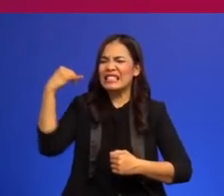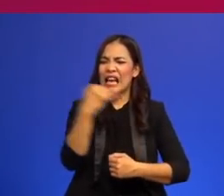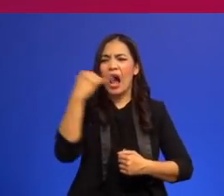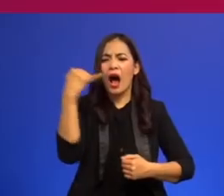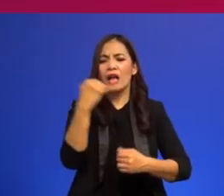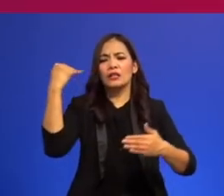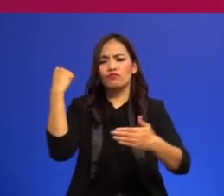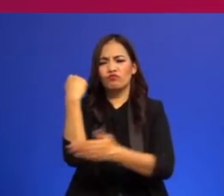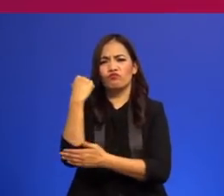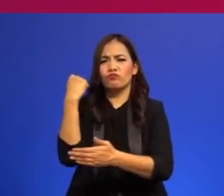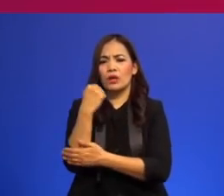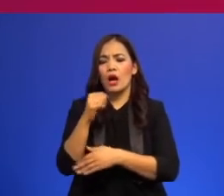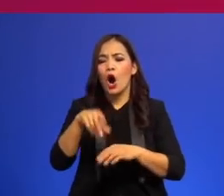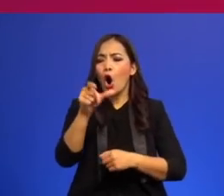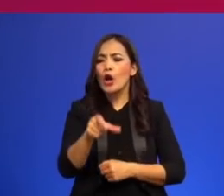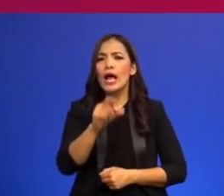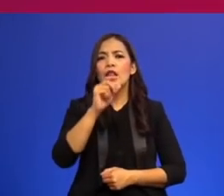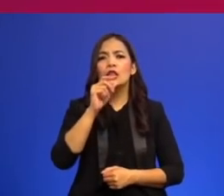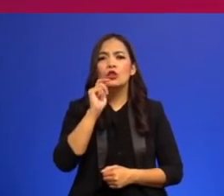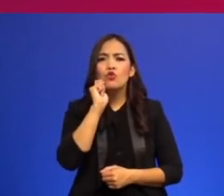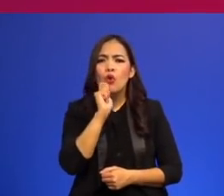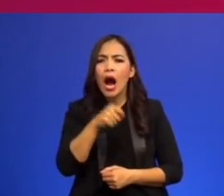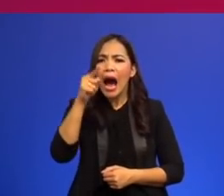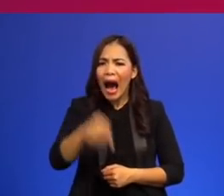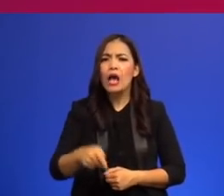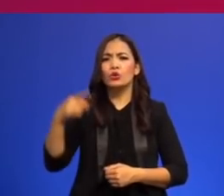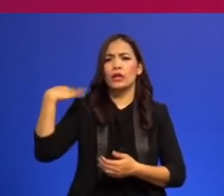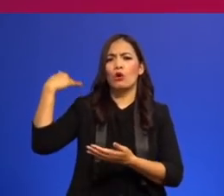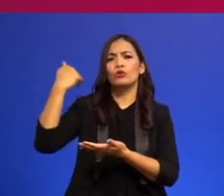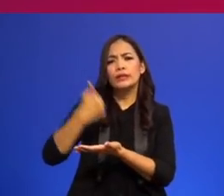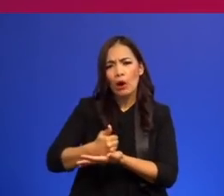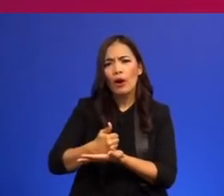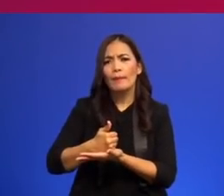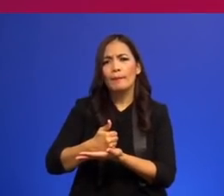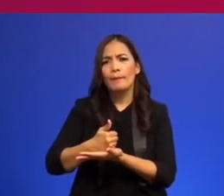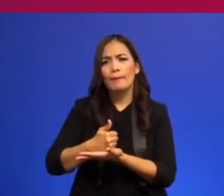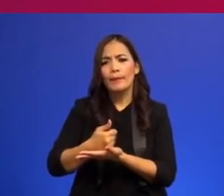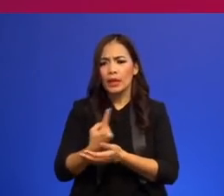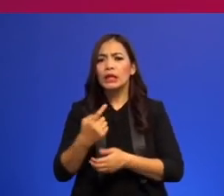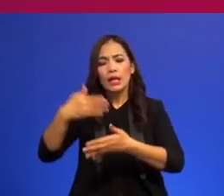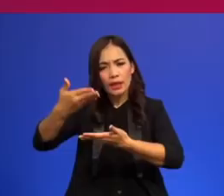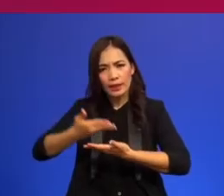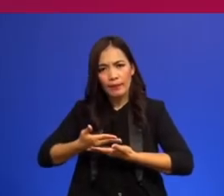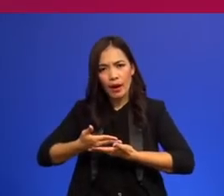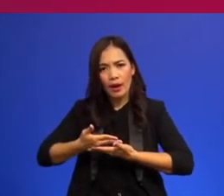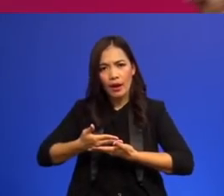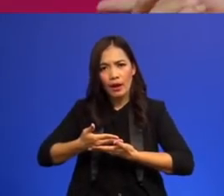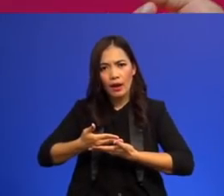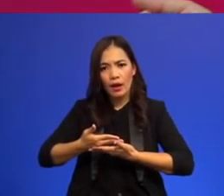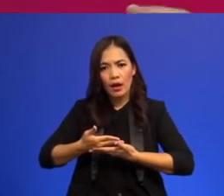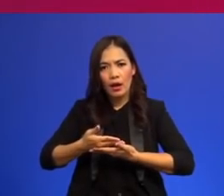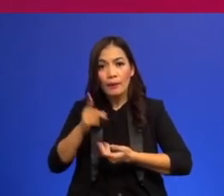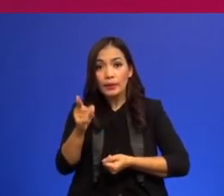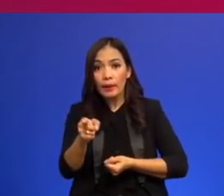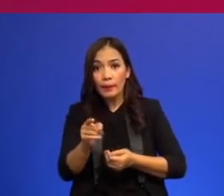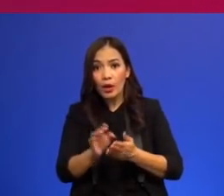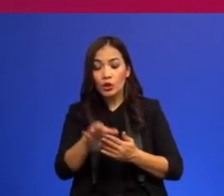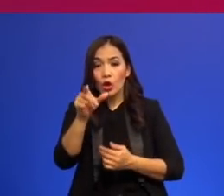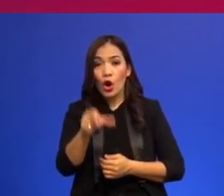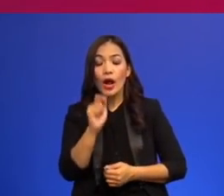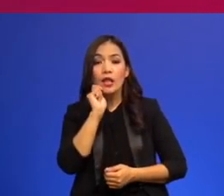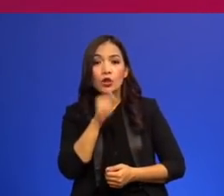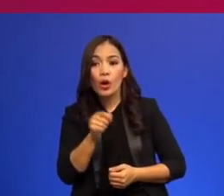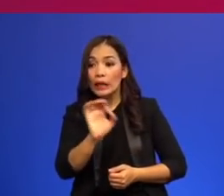seburuk apapun orang tua, you harus tanggung jawab, bukan? Dan kita terima. Loh kenapa kalau untuk mertua dia